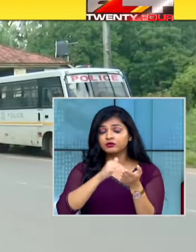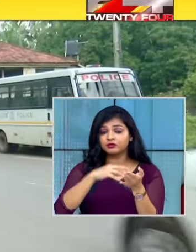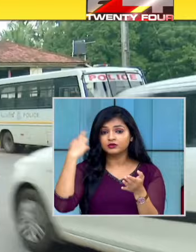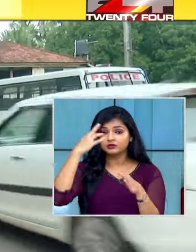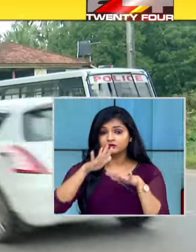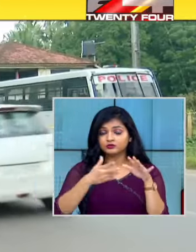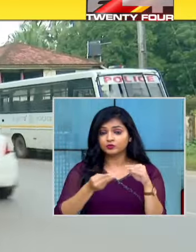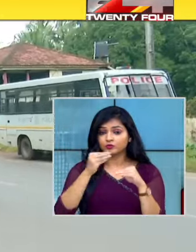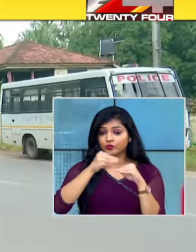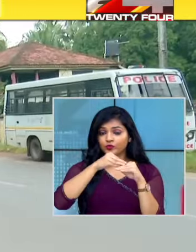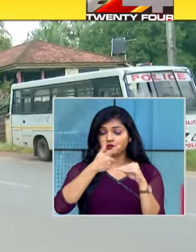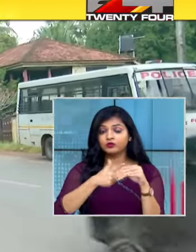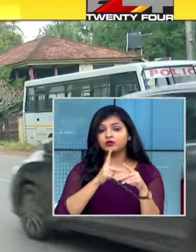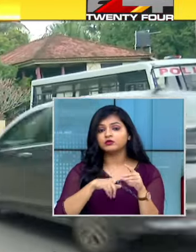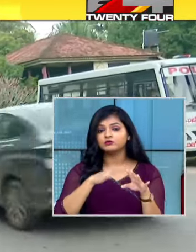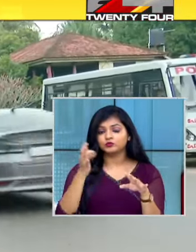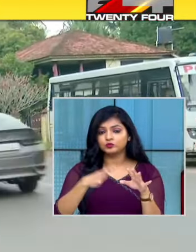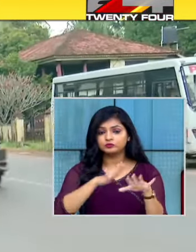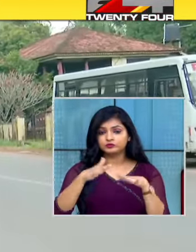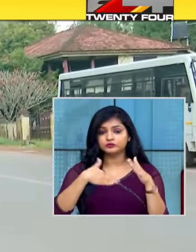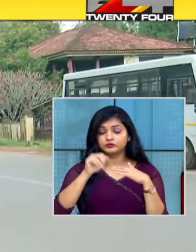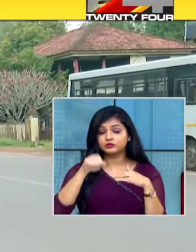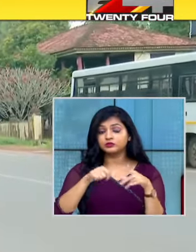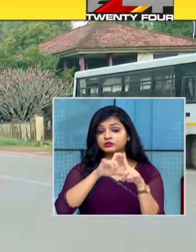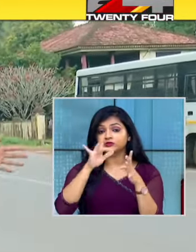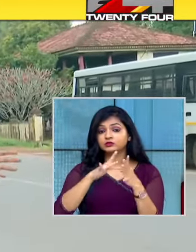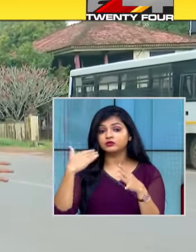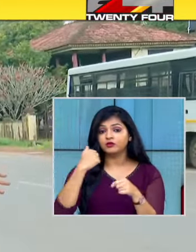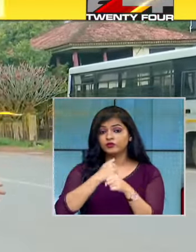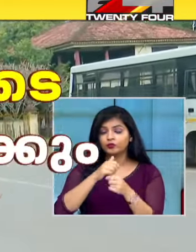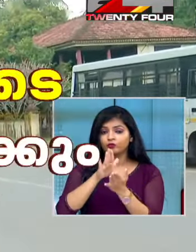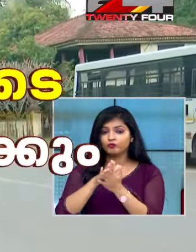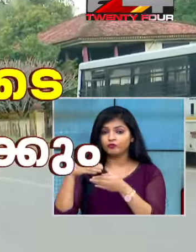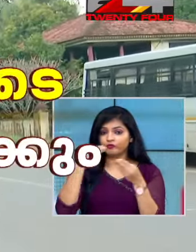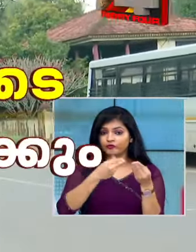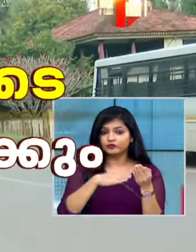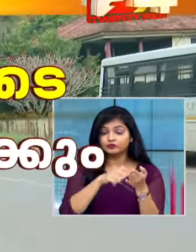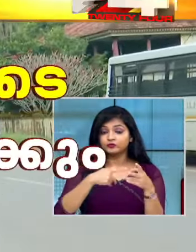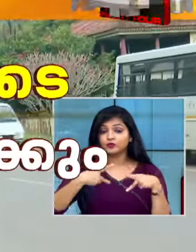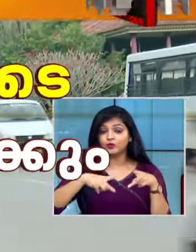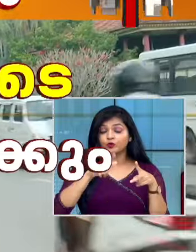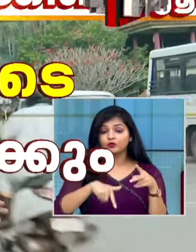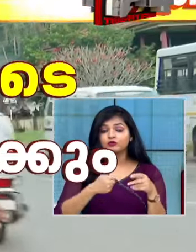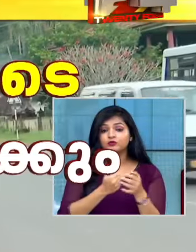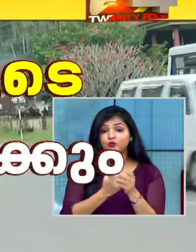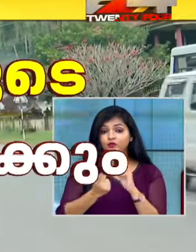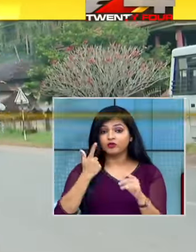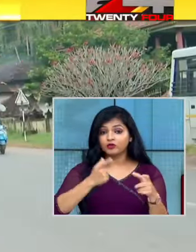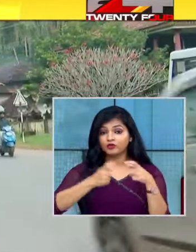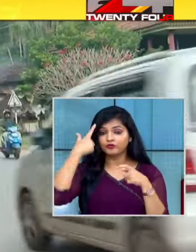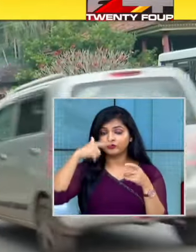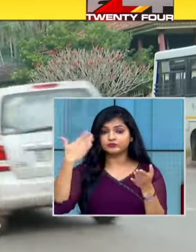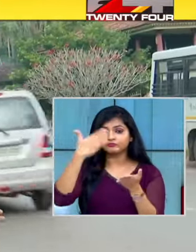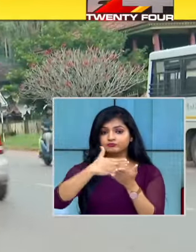അപകടത്തിൻ്റെ പശ്ചാത്തലത്തിൽ തുടർ നടപടികൾ ഉണ്ടാകുമെന്ന് ഇന്ന് ജില്ലാ ഭരണകൂടം ഉറപ്പ് നൽകിയതാണ്. അതിൻ്റെ ഭാഗമായിക്കൊണ്ടാണ് ഈ റോഡുകളിൽ സ്പീഡ് ബ്രേക്കർ ഇപ്പോൾ തന്നെ